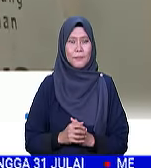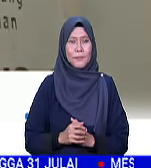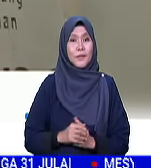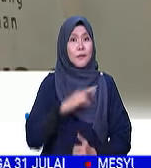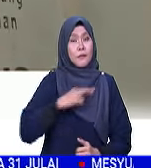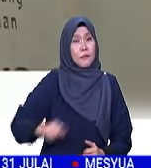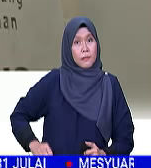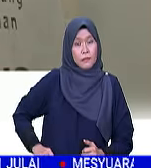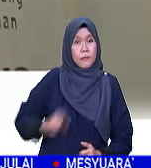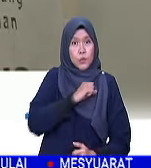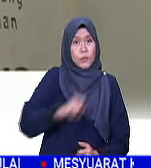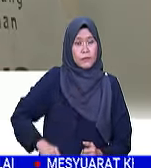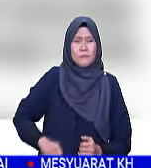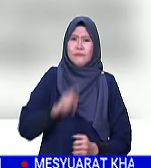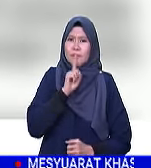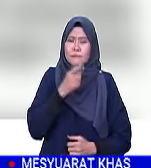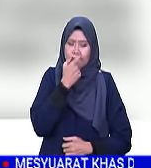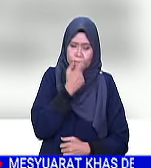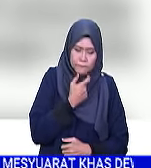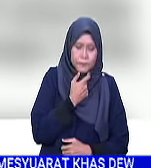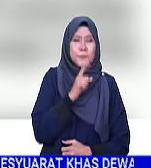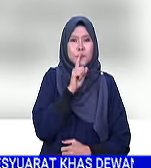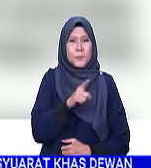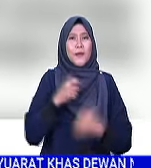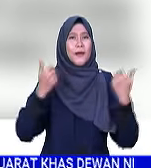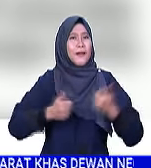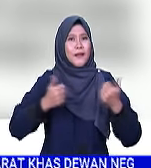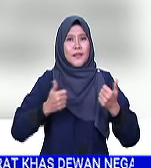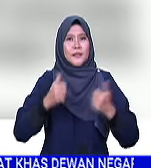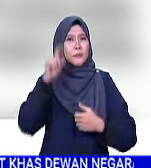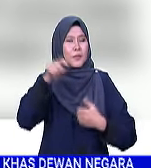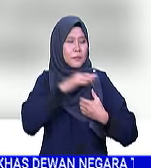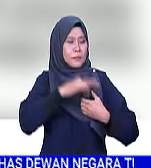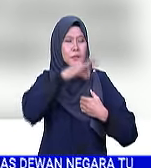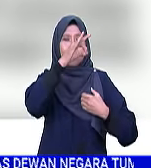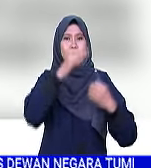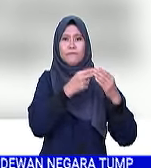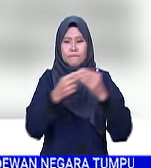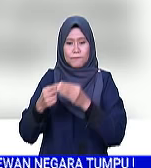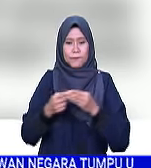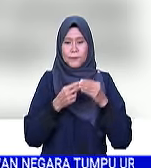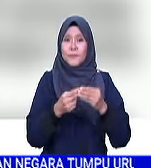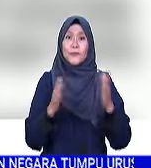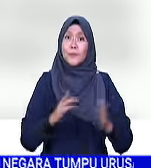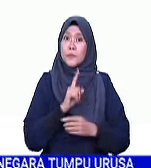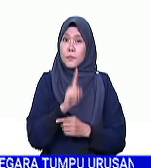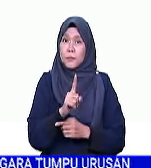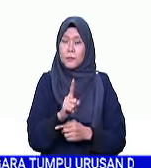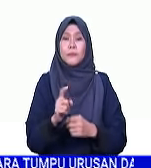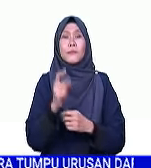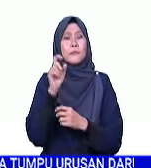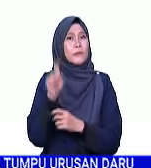Baginda masih berduka cita kerana perayaan umat Islam yang sepatutnya disambut dengan semangat kesatuan umat bagi mengeratkan ukhuwah